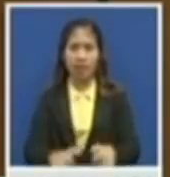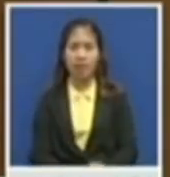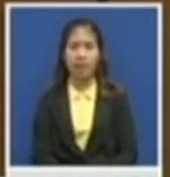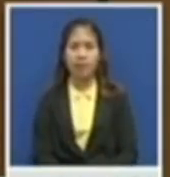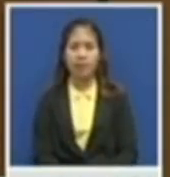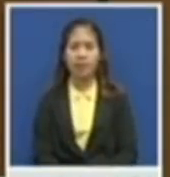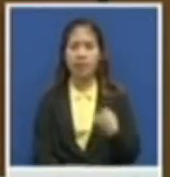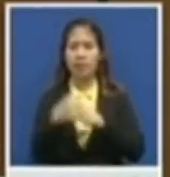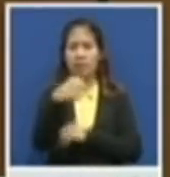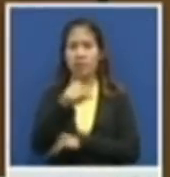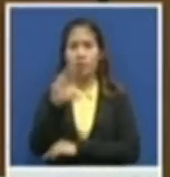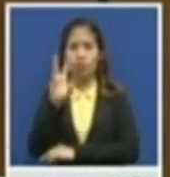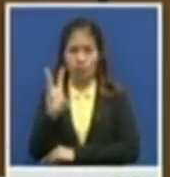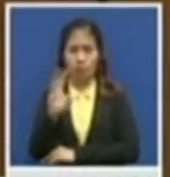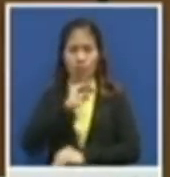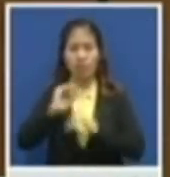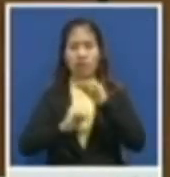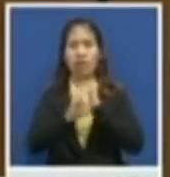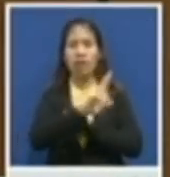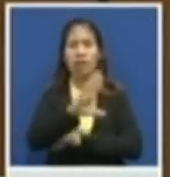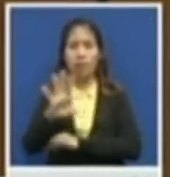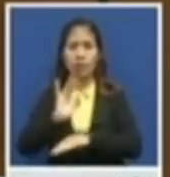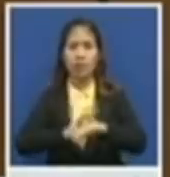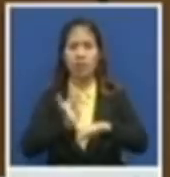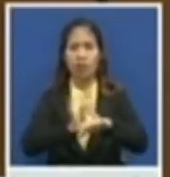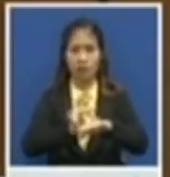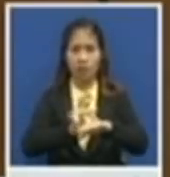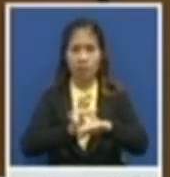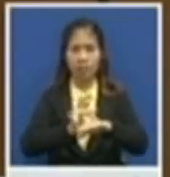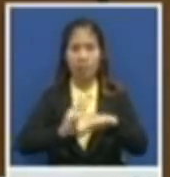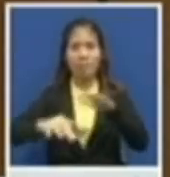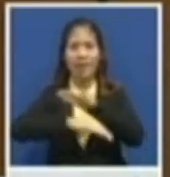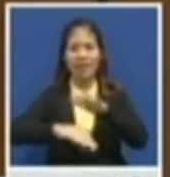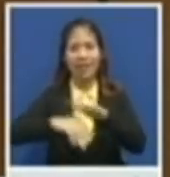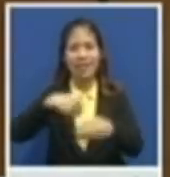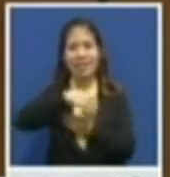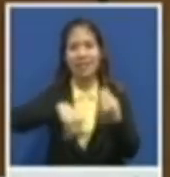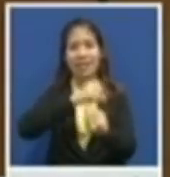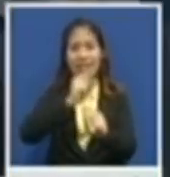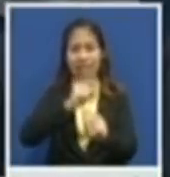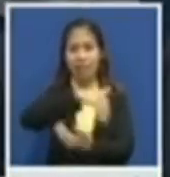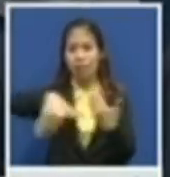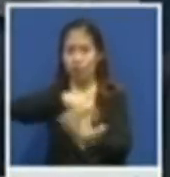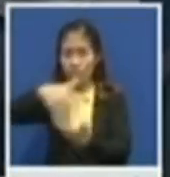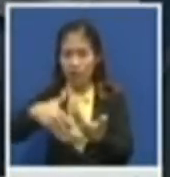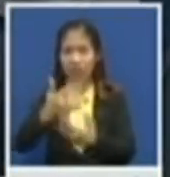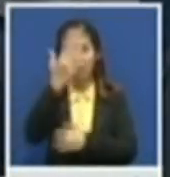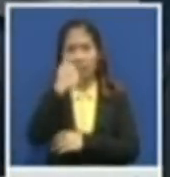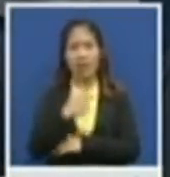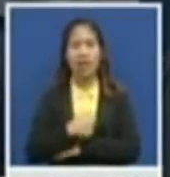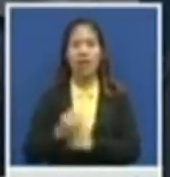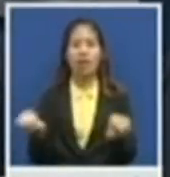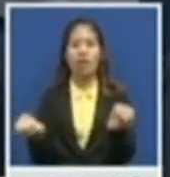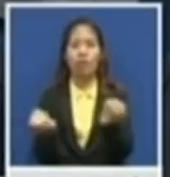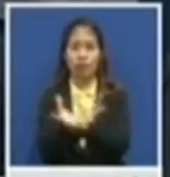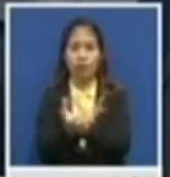ากนั้นก็มีเหตุการณ์ที่เจ้าหน้าที่รัฐไปจับคุณอับดุลเลาะห์นะครับจับยังไงก็ไม่ทราบภรรยาคุณ